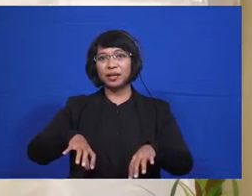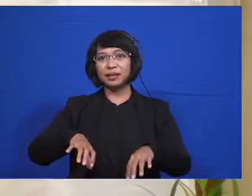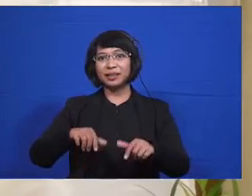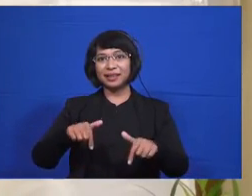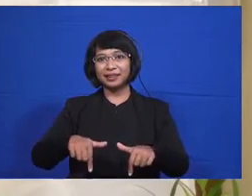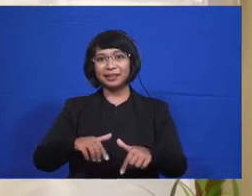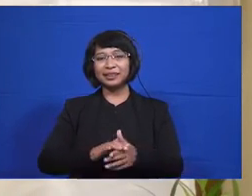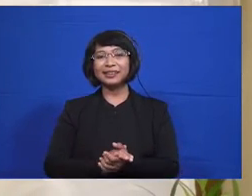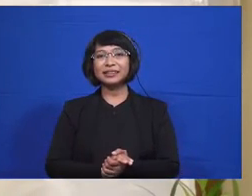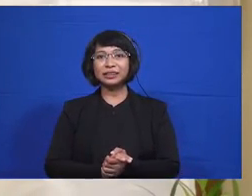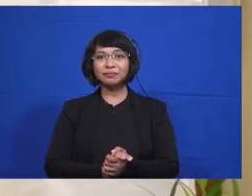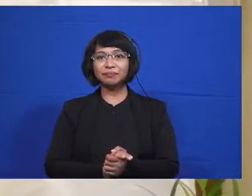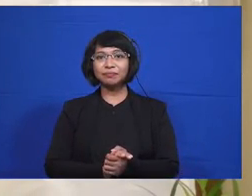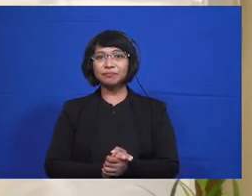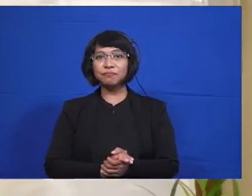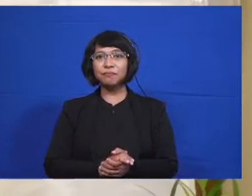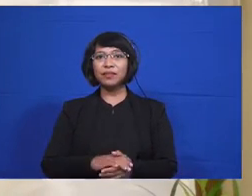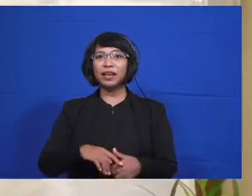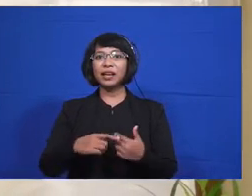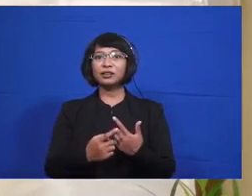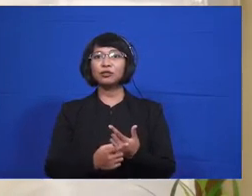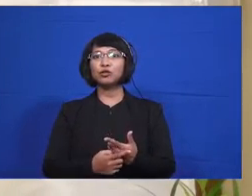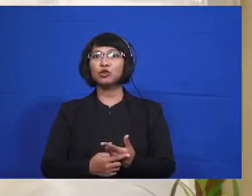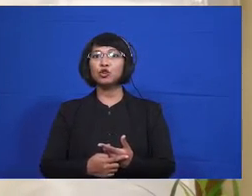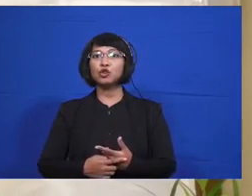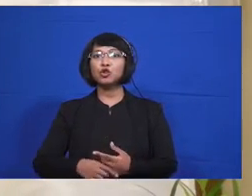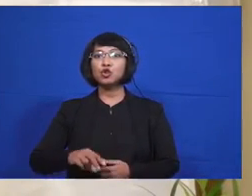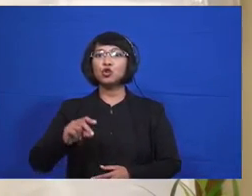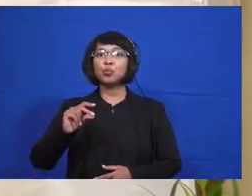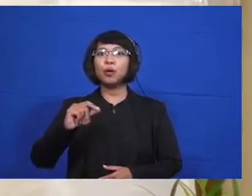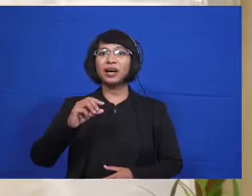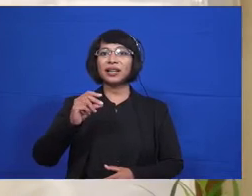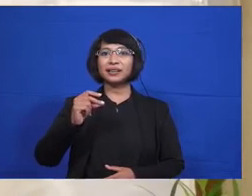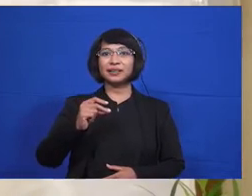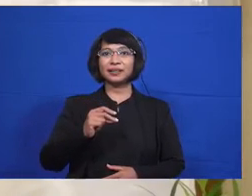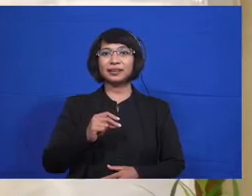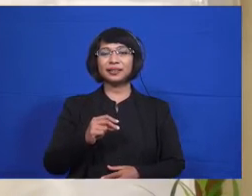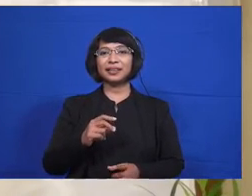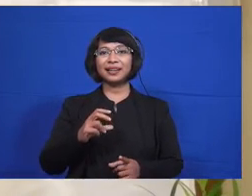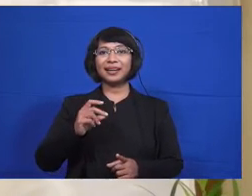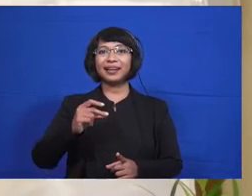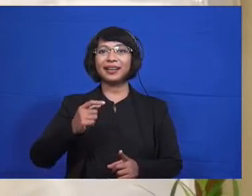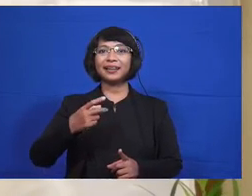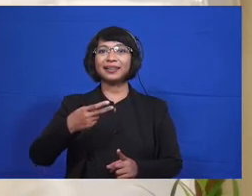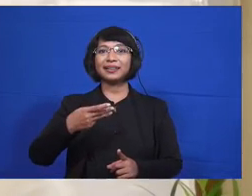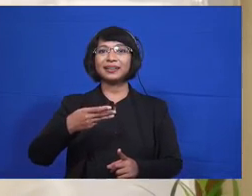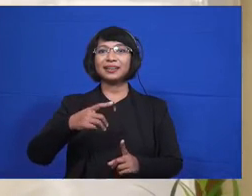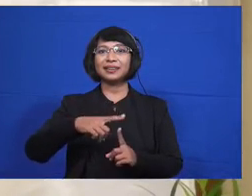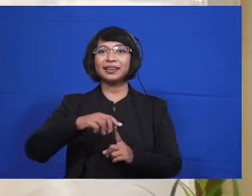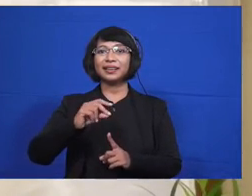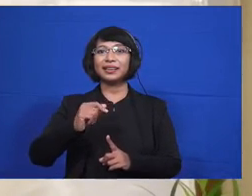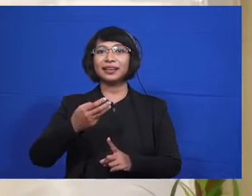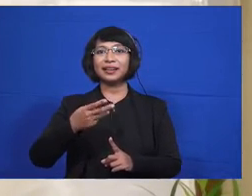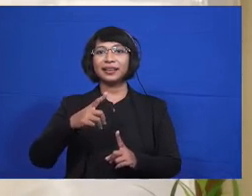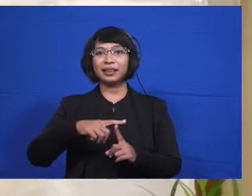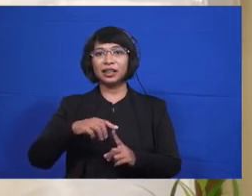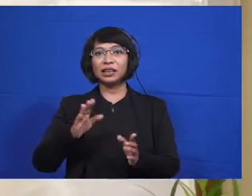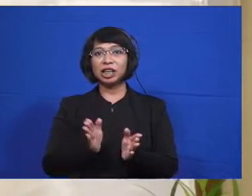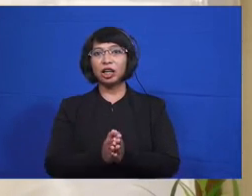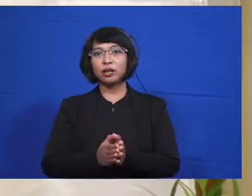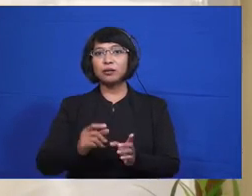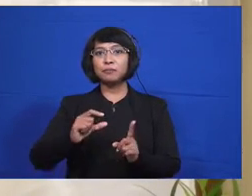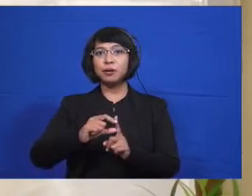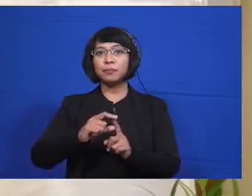kursus formator panjang ini yaitu di Rumah Retret Pangesti Wening Ambarawa, lalu ke PPSM Pusat